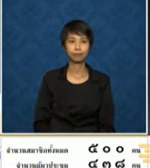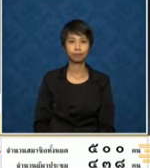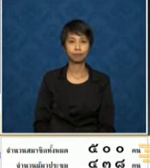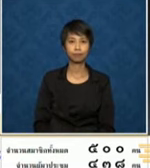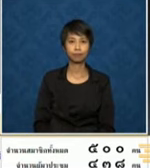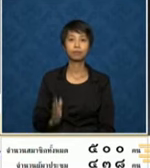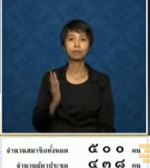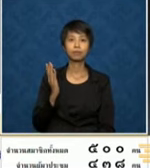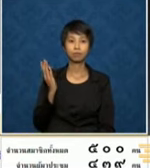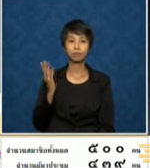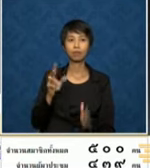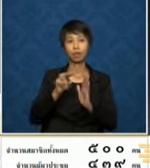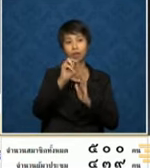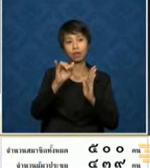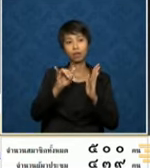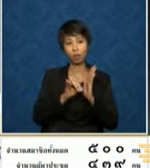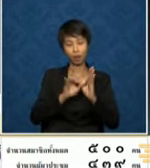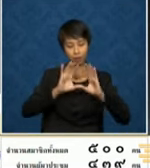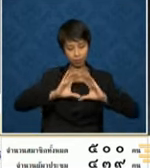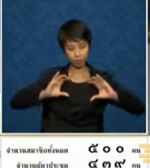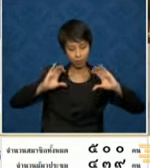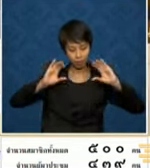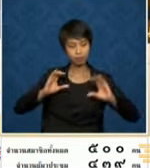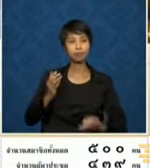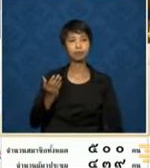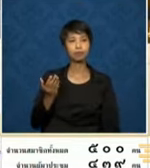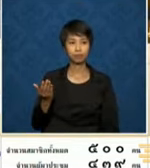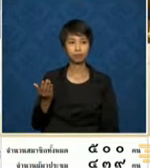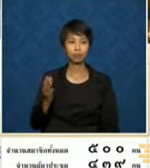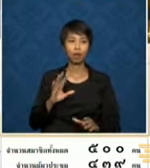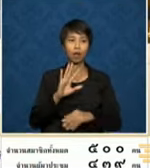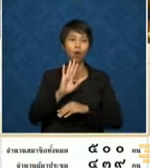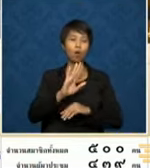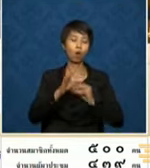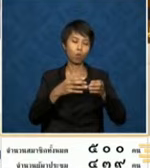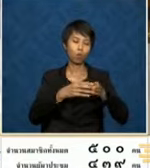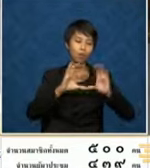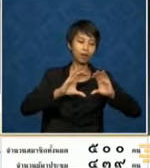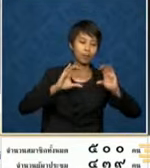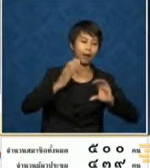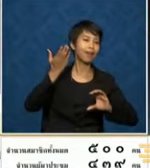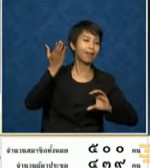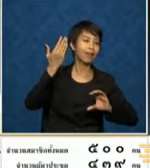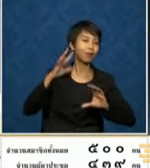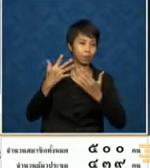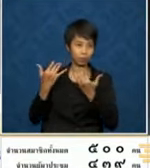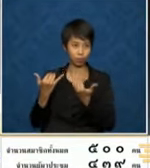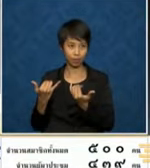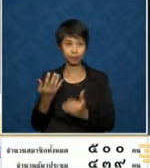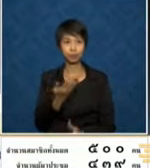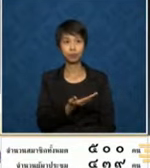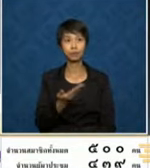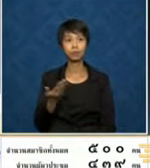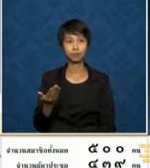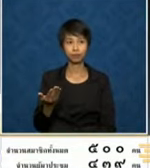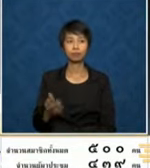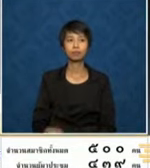ขอสไลด์นโยบายรัฐบาลเปรียบเทียบรัฐบาลก่อนกับรัฐบาลปัจจุบันนะครับที่ผมนำสไ